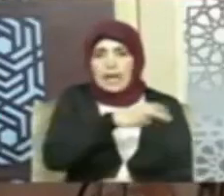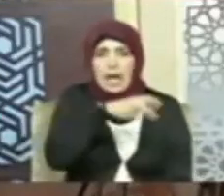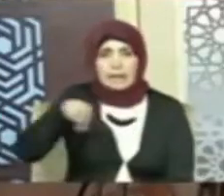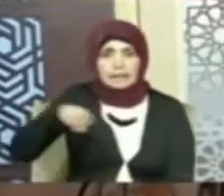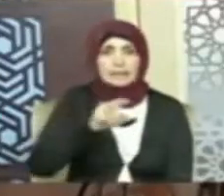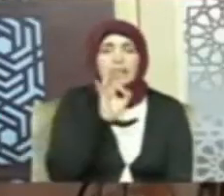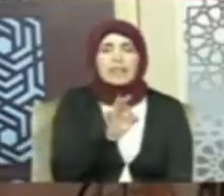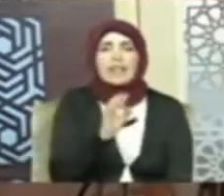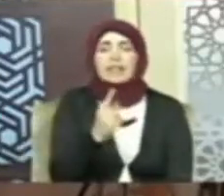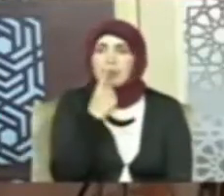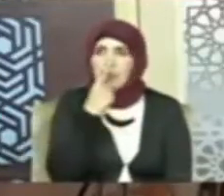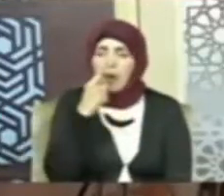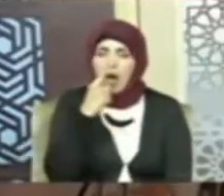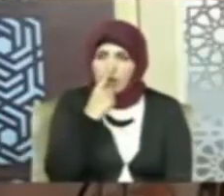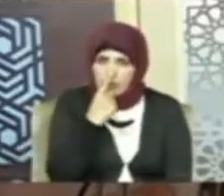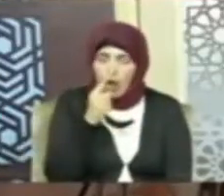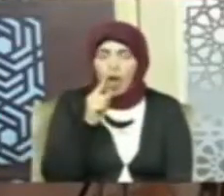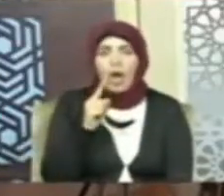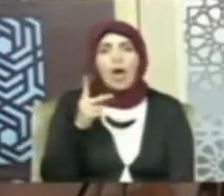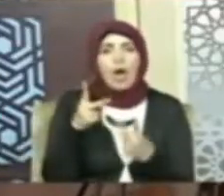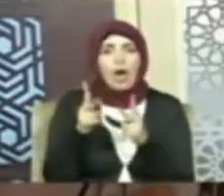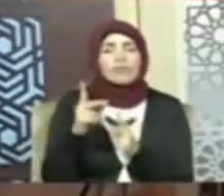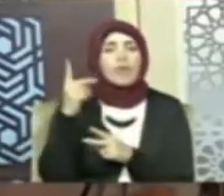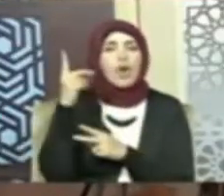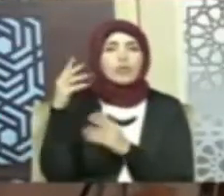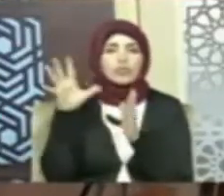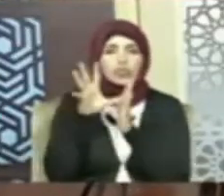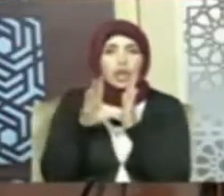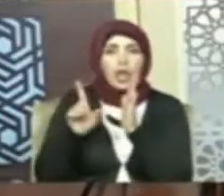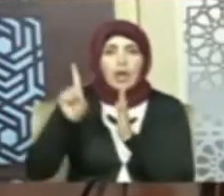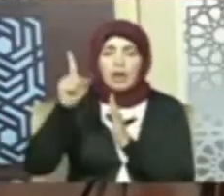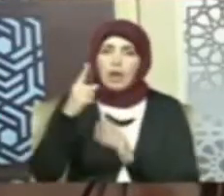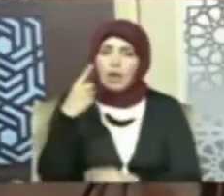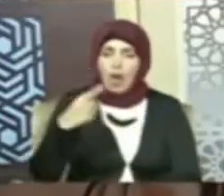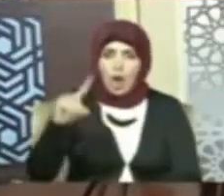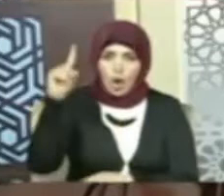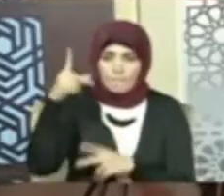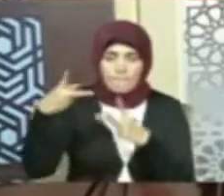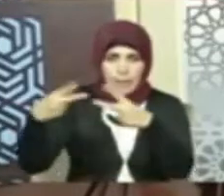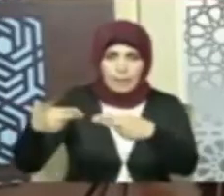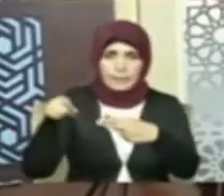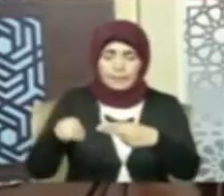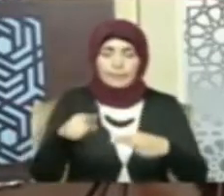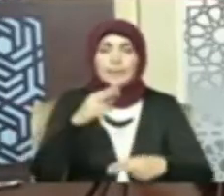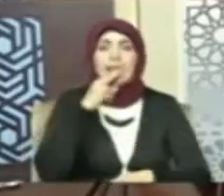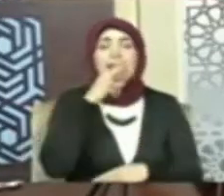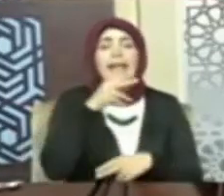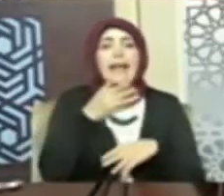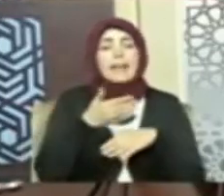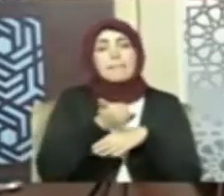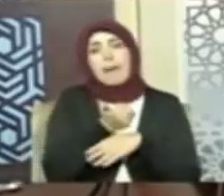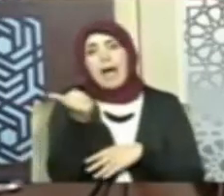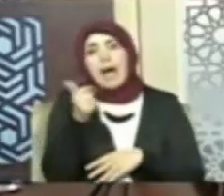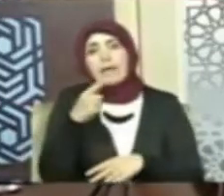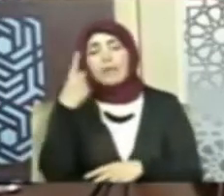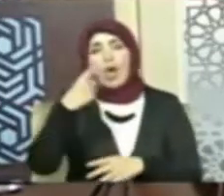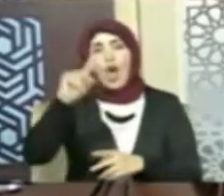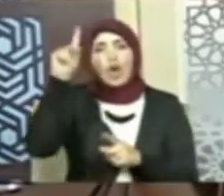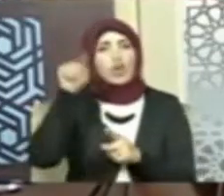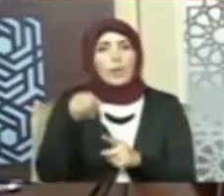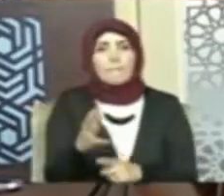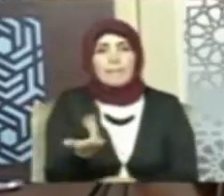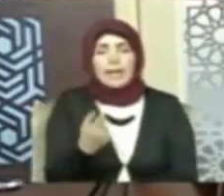حرمات الله. وعندما تحدث المفسرون عن حرمات الله ذكر بعضهم